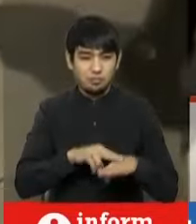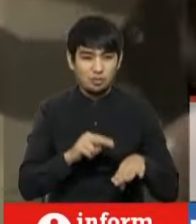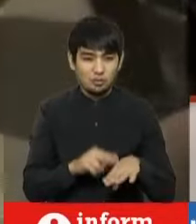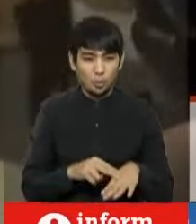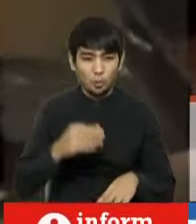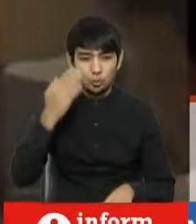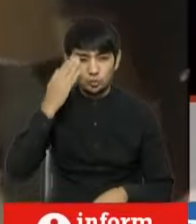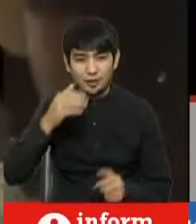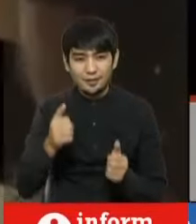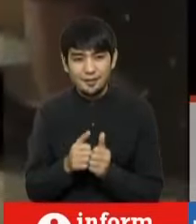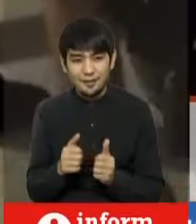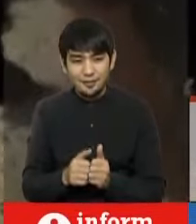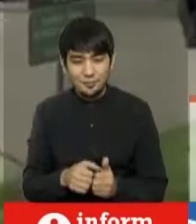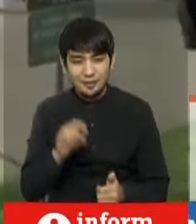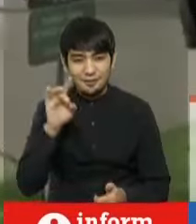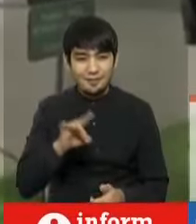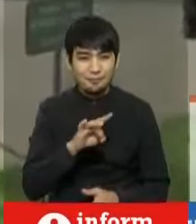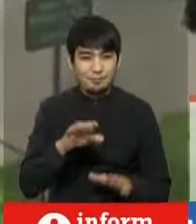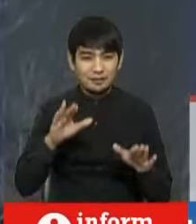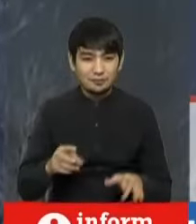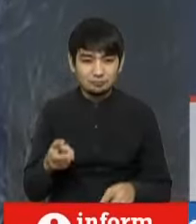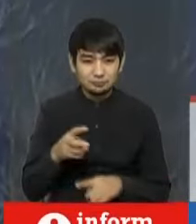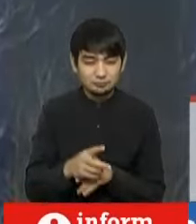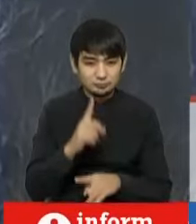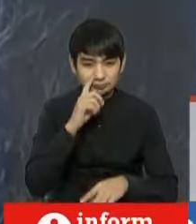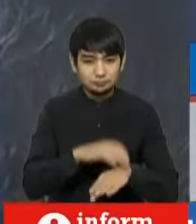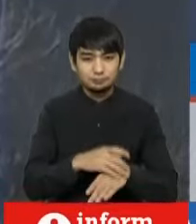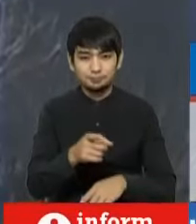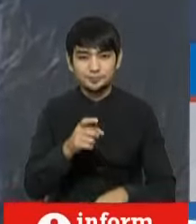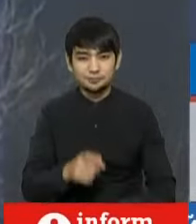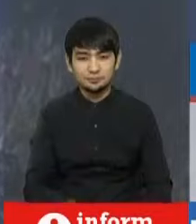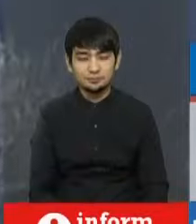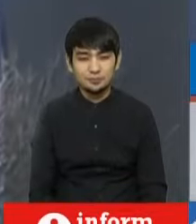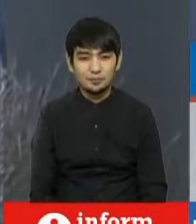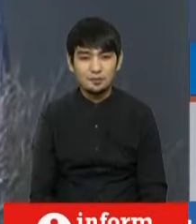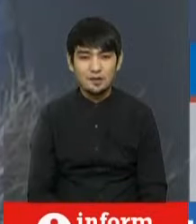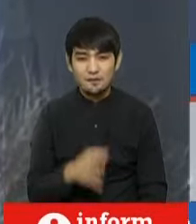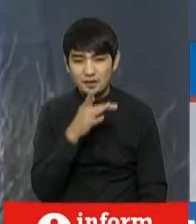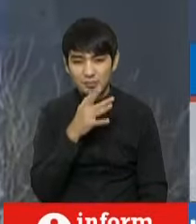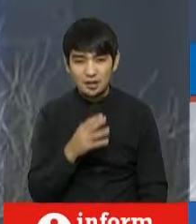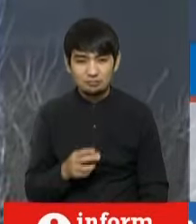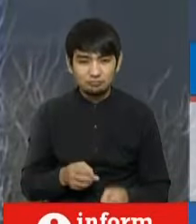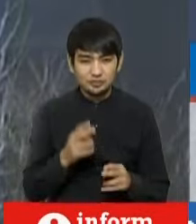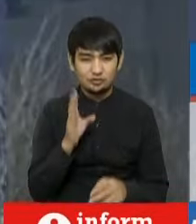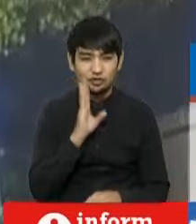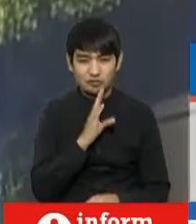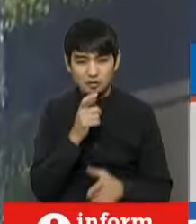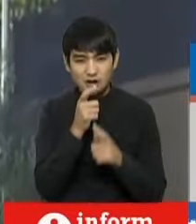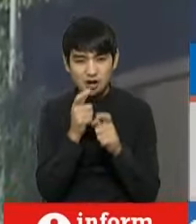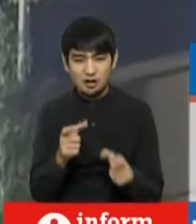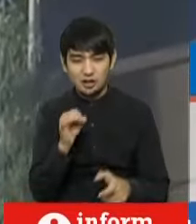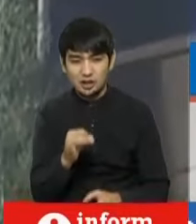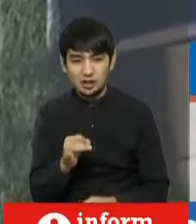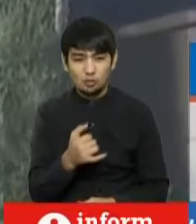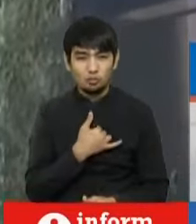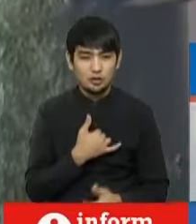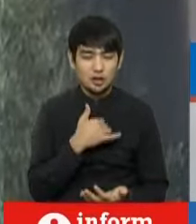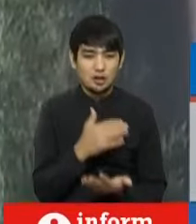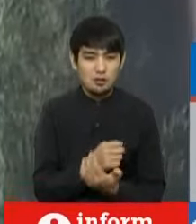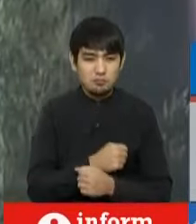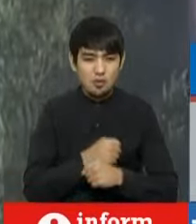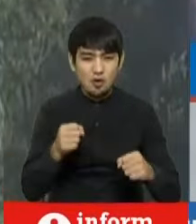случайно оказались в храме во время инцидента во время нападения женщина кричала что при ней есть взрывное